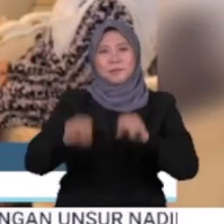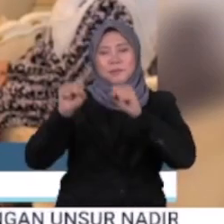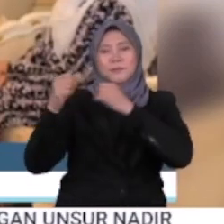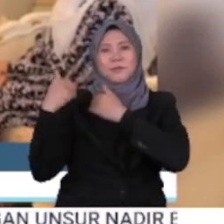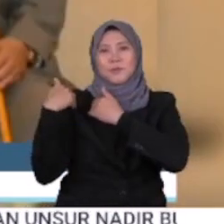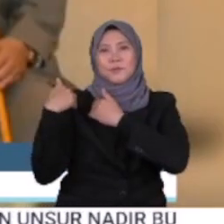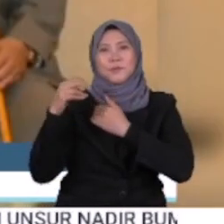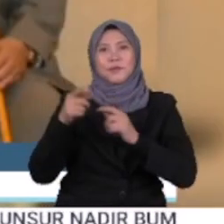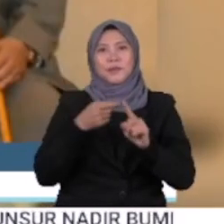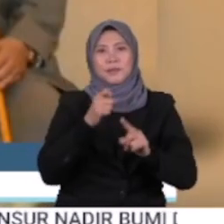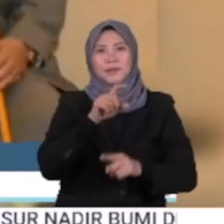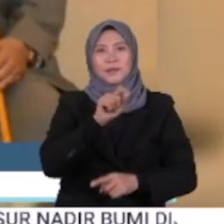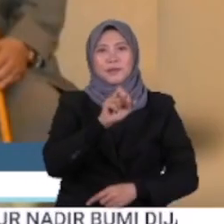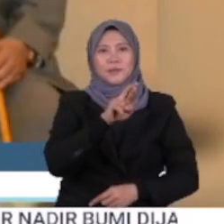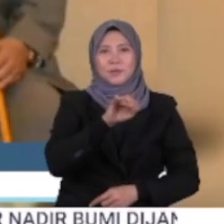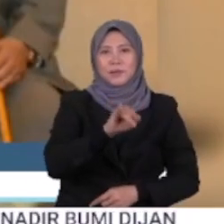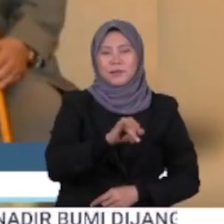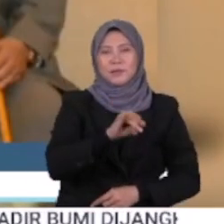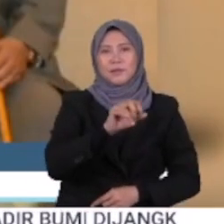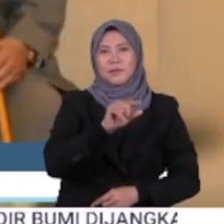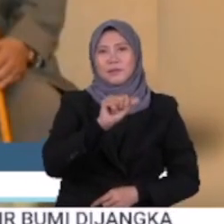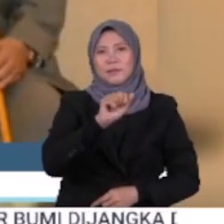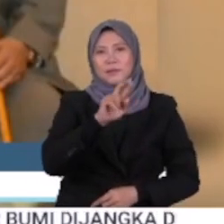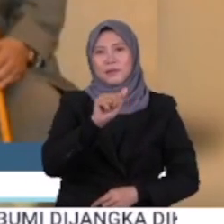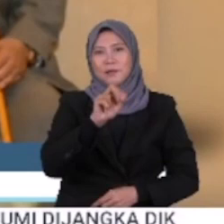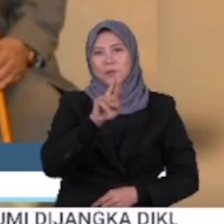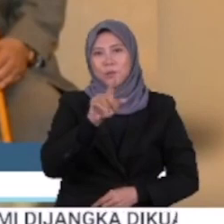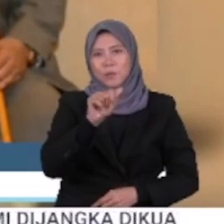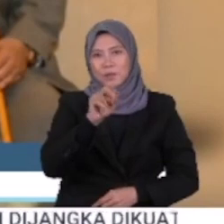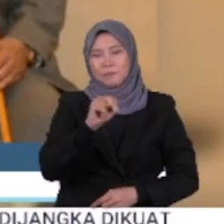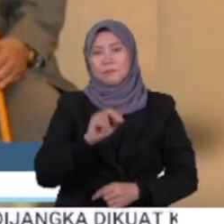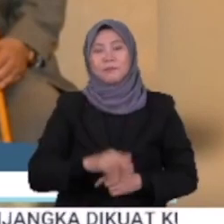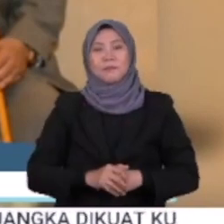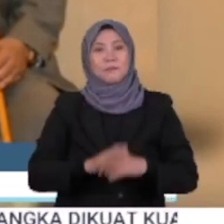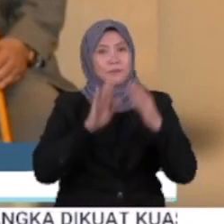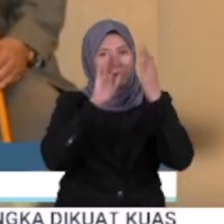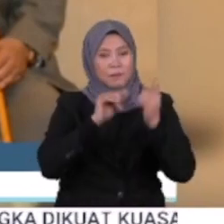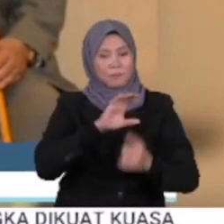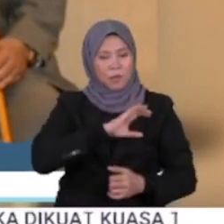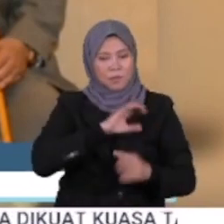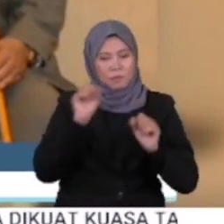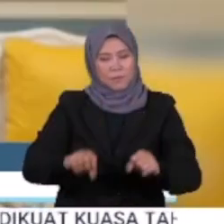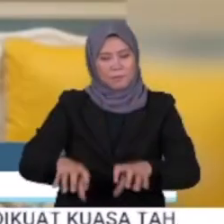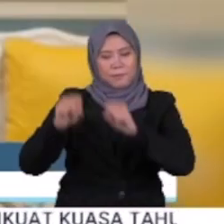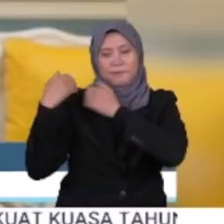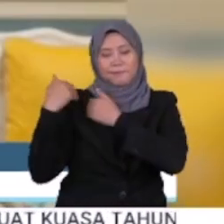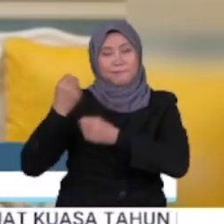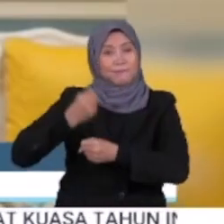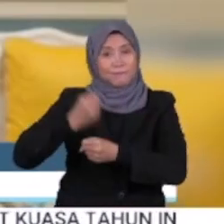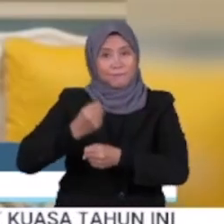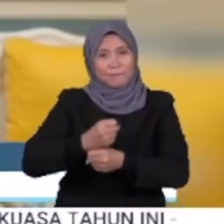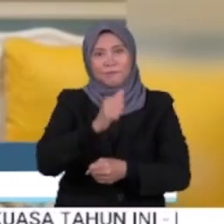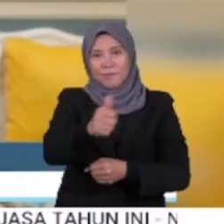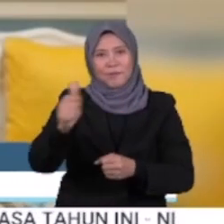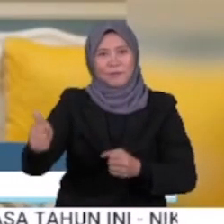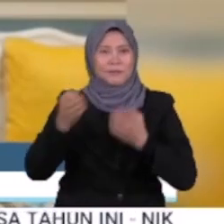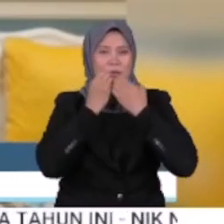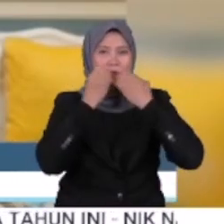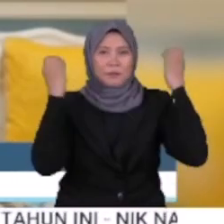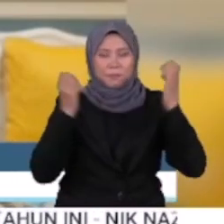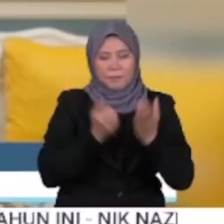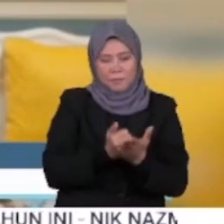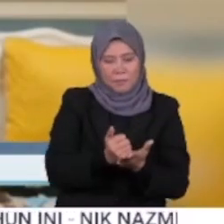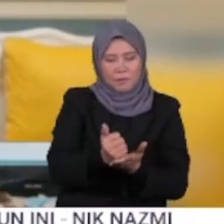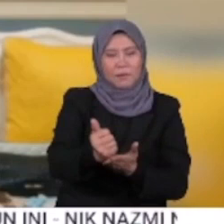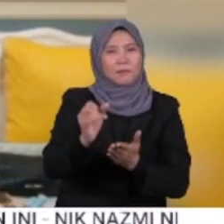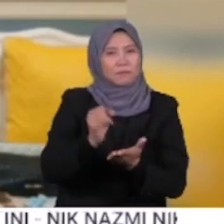alihnya daripada transfer polisi akan terus menjalankan tugas masing-masing dengan penuh sekam